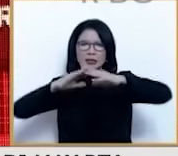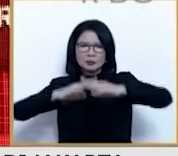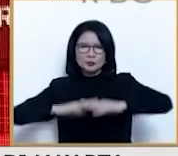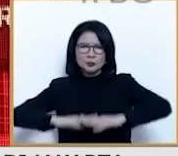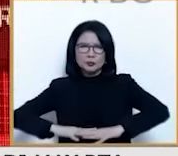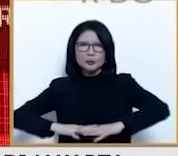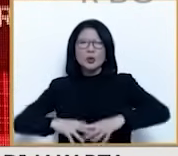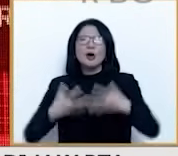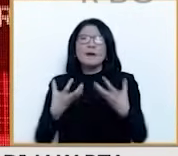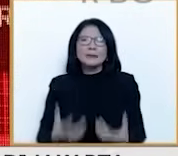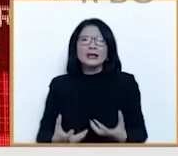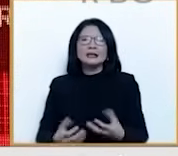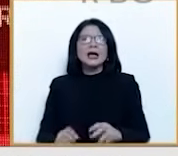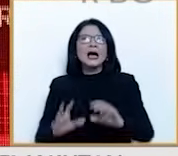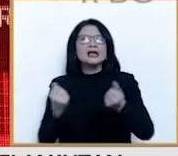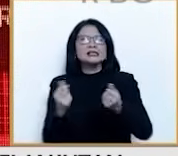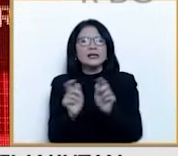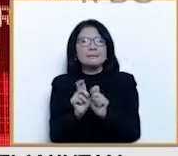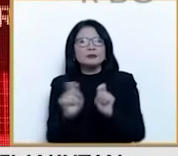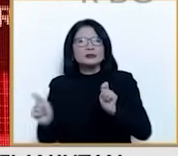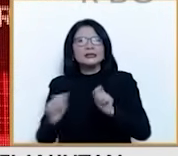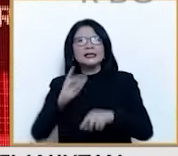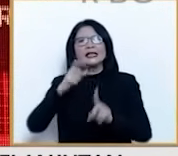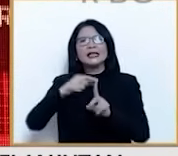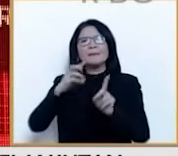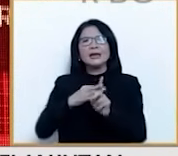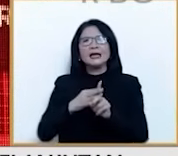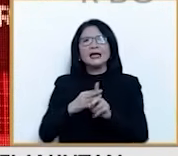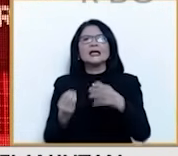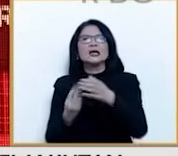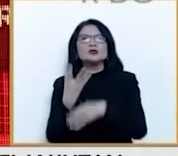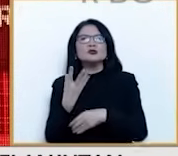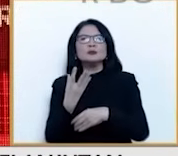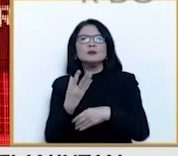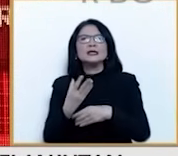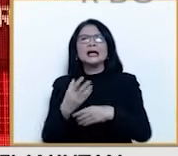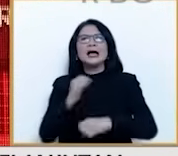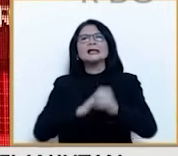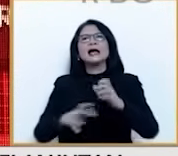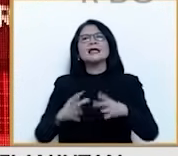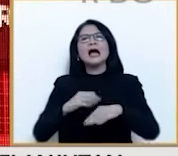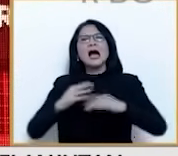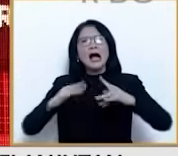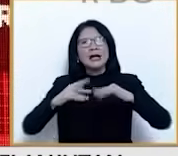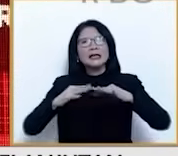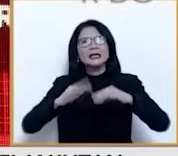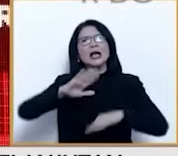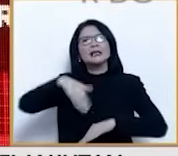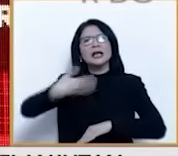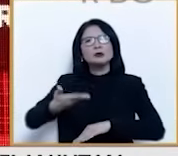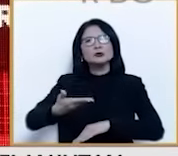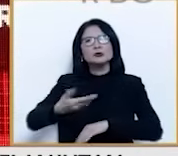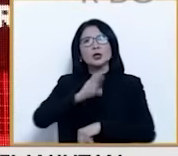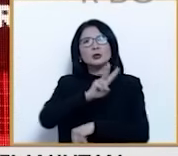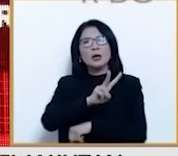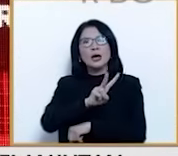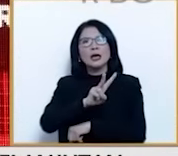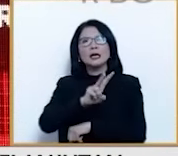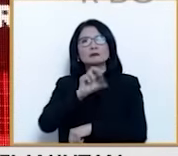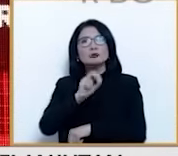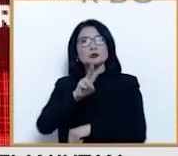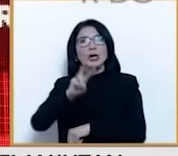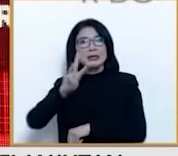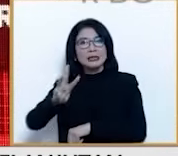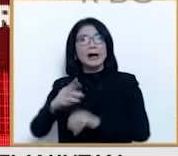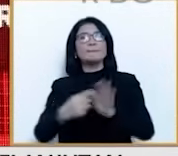parah. Hasil pengukuran ITB dan Dinas Sumber Daya Air Pemprov DKI Jakarta pada tahun